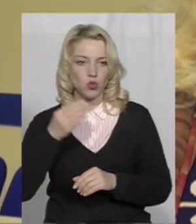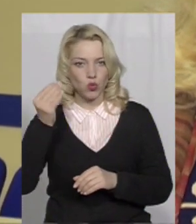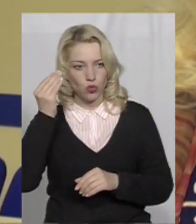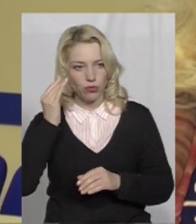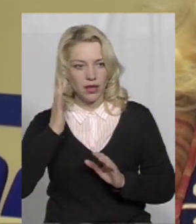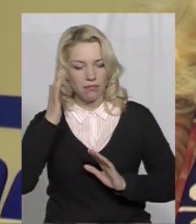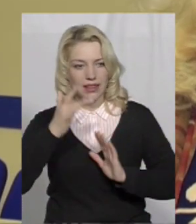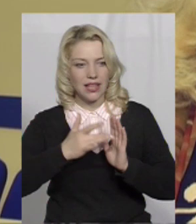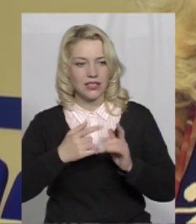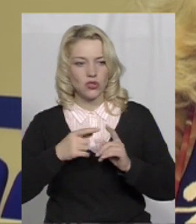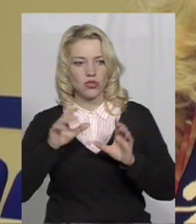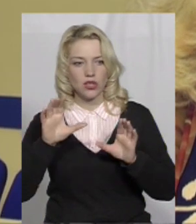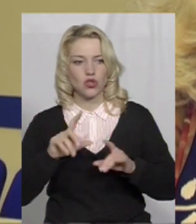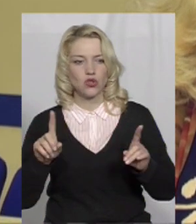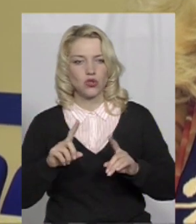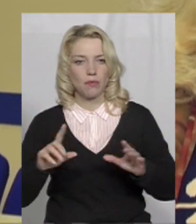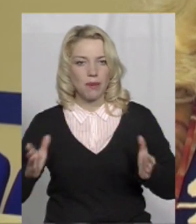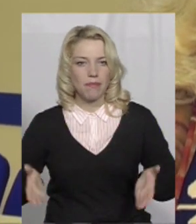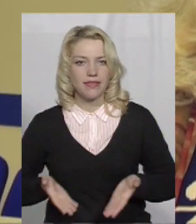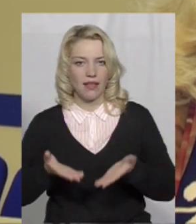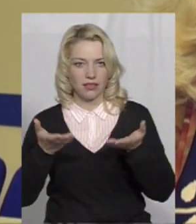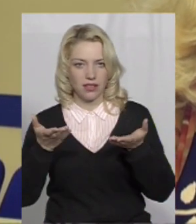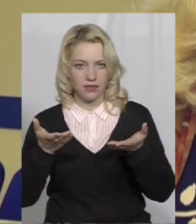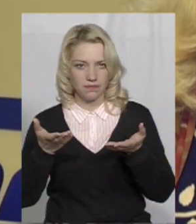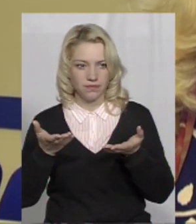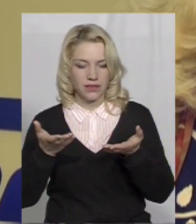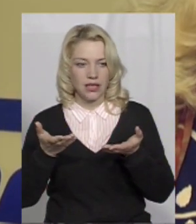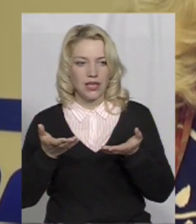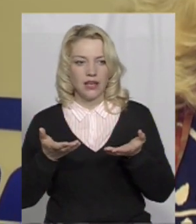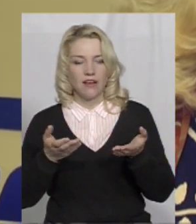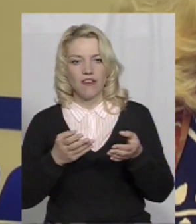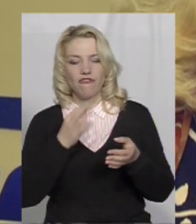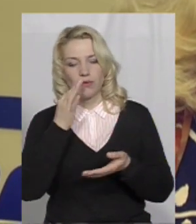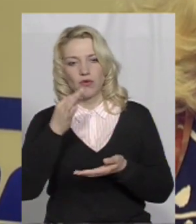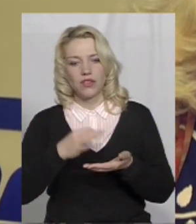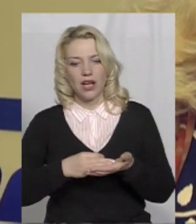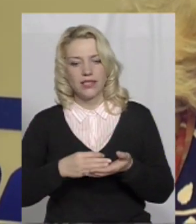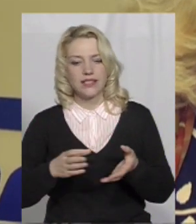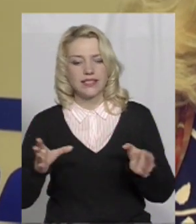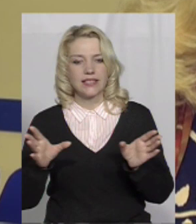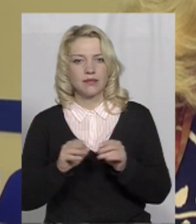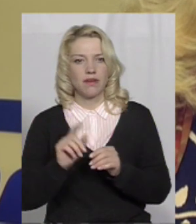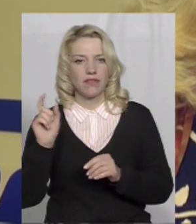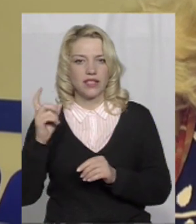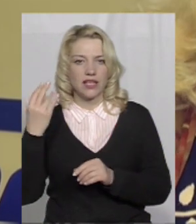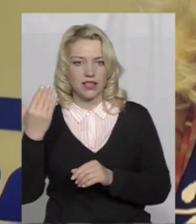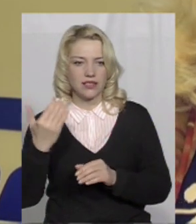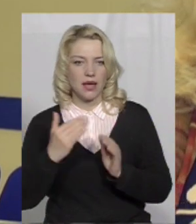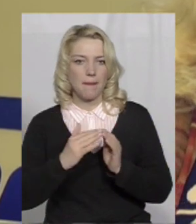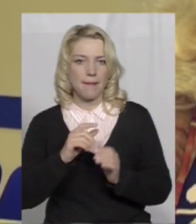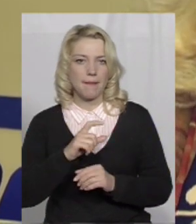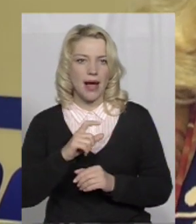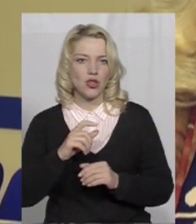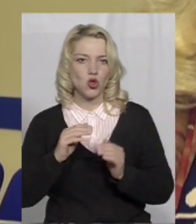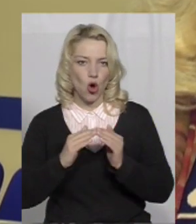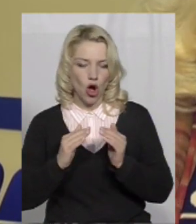мета цього законодавства, щоб підняти відповідальність співвласників за їхнє майно. Тобто